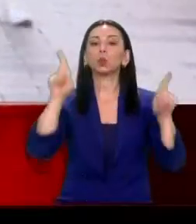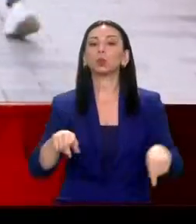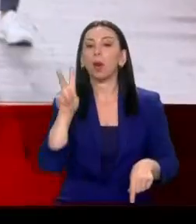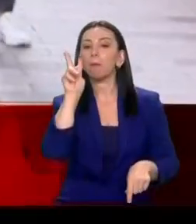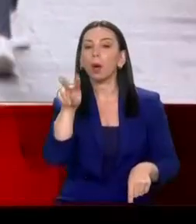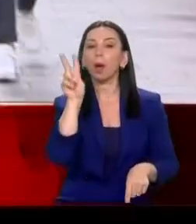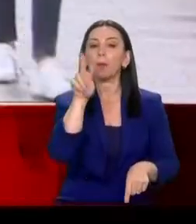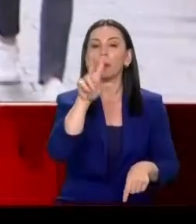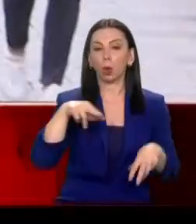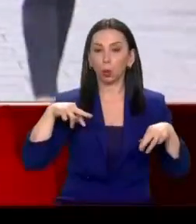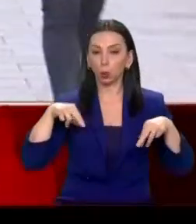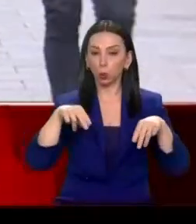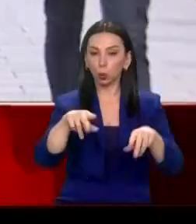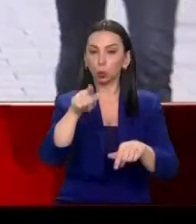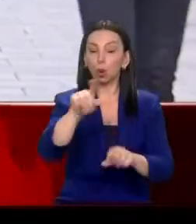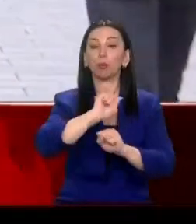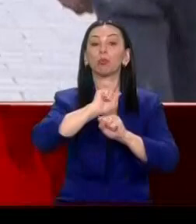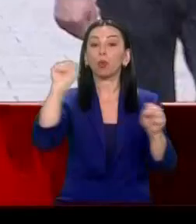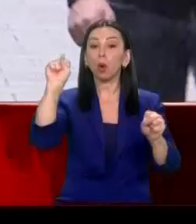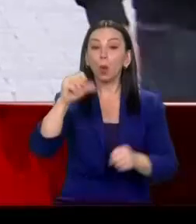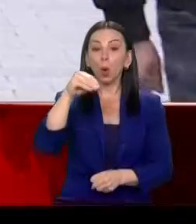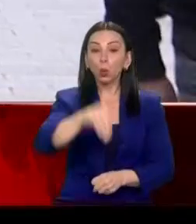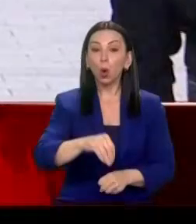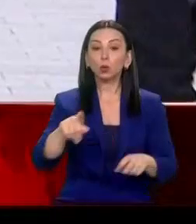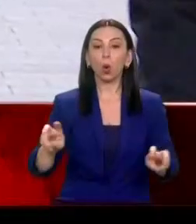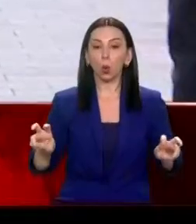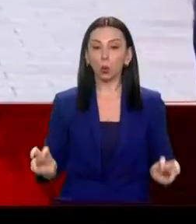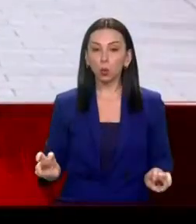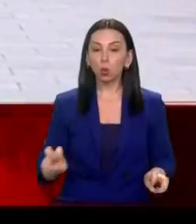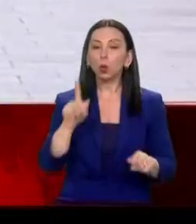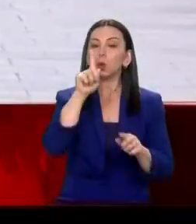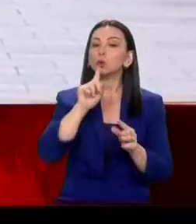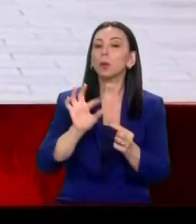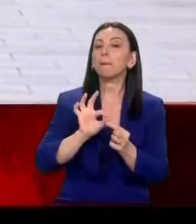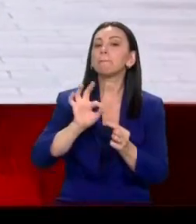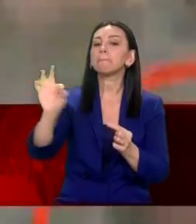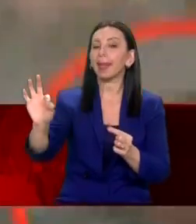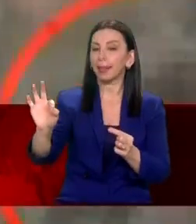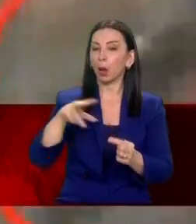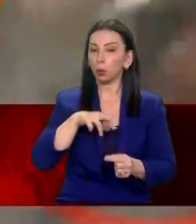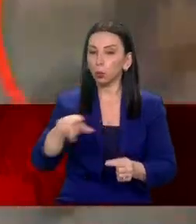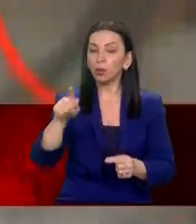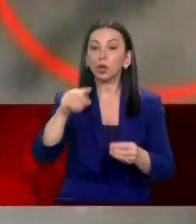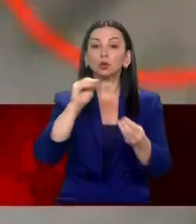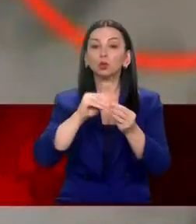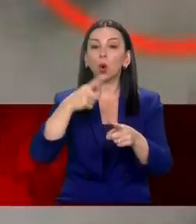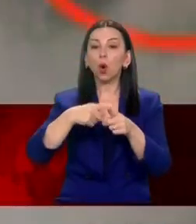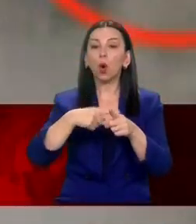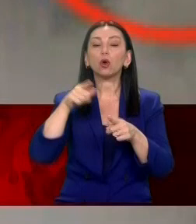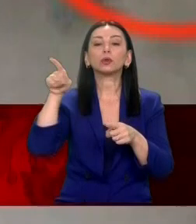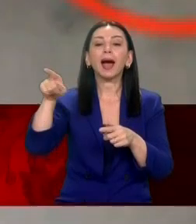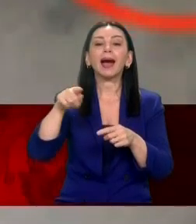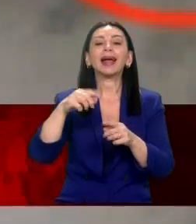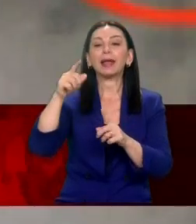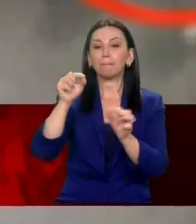bakarak yürümeye devam etti ve artık bombayı koyacağı o banka sadece 100 metre uzaklıktaydı. Suç ortağı terörist Bilal Hasan'la